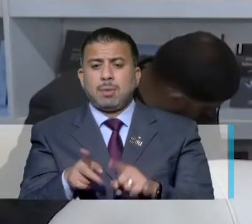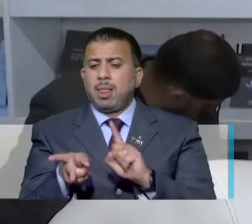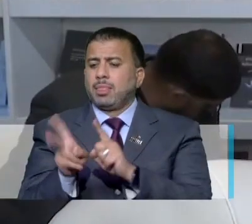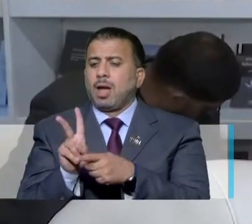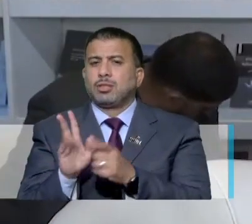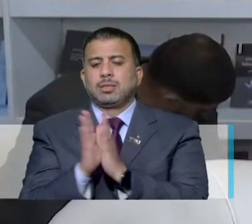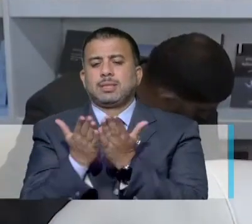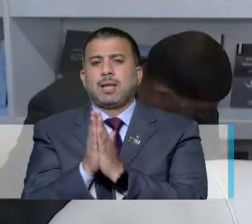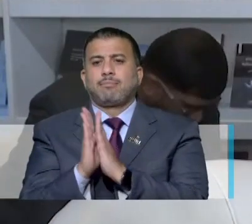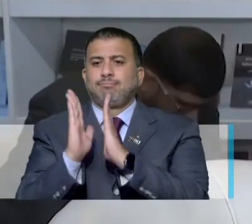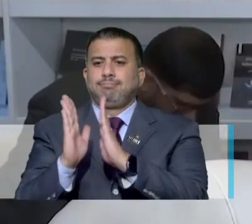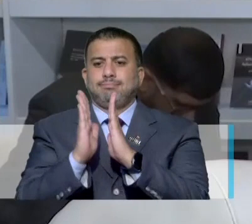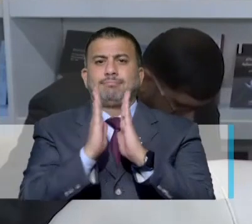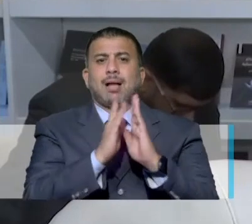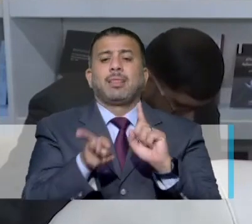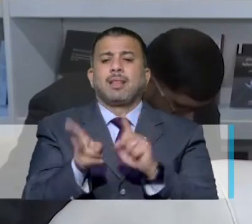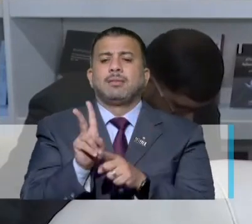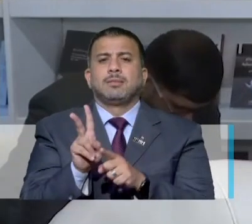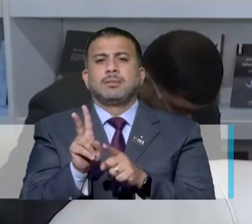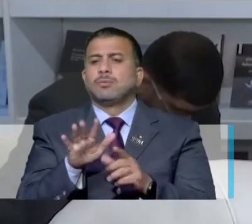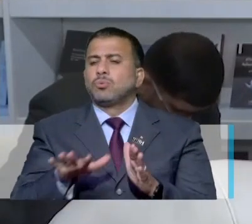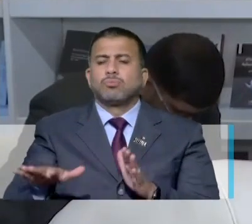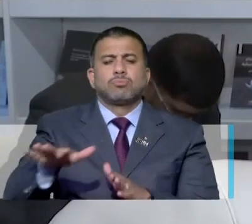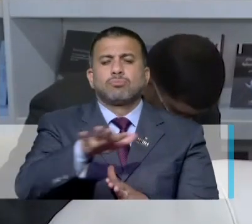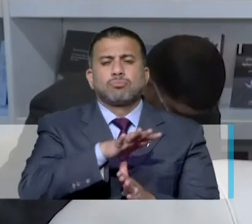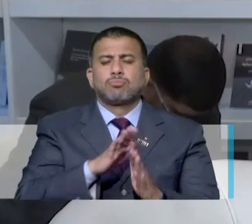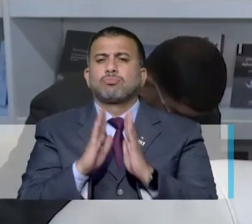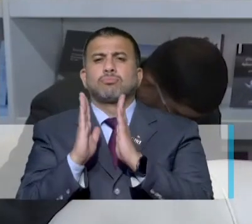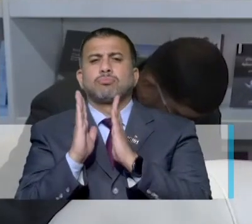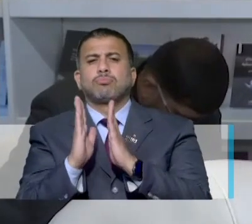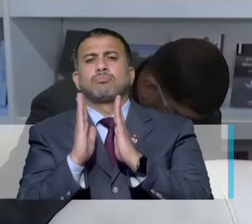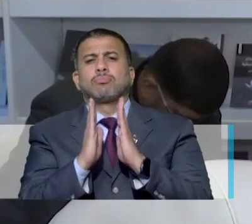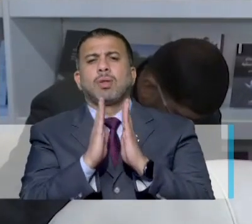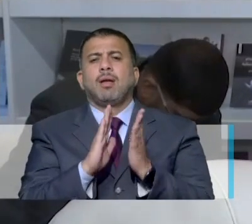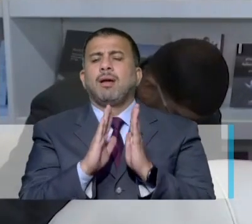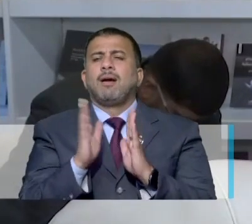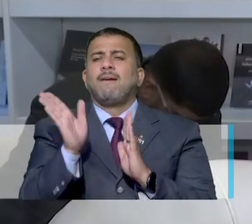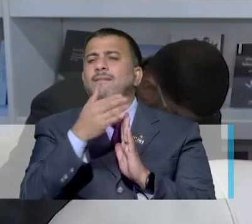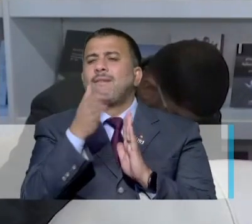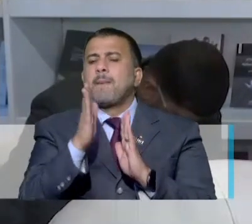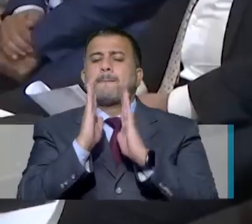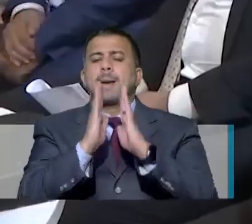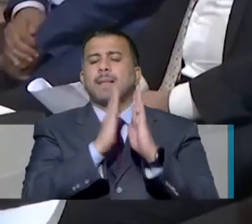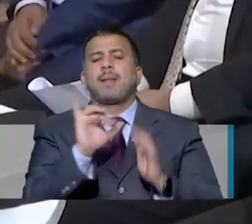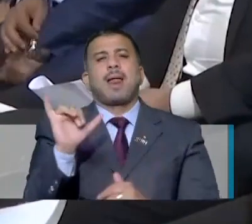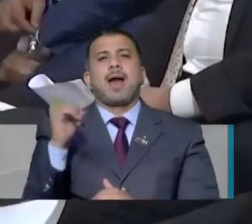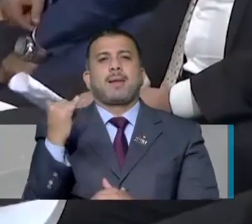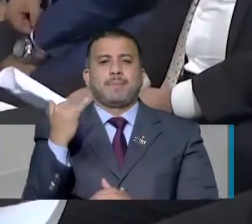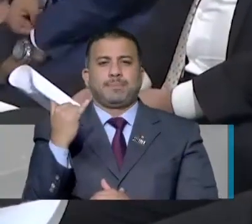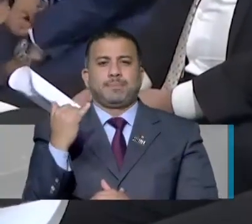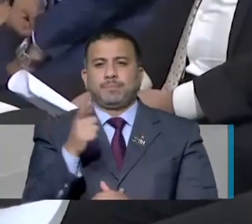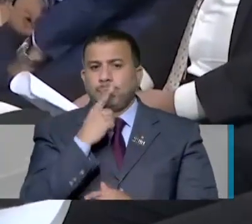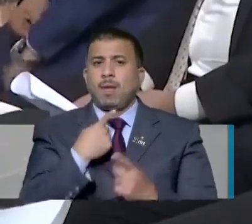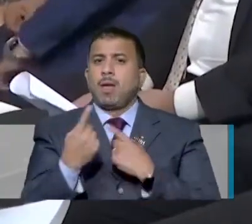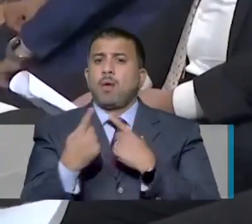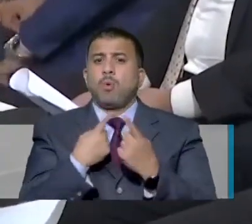12 كتابا أظنها تغطي أو تملأ فراغا في المكتبة العربية. حوار